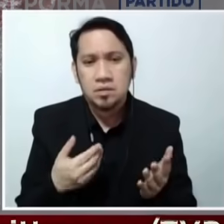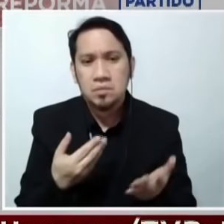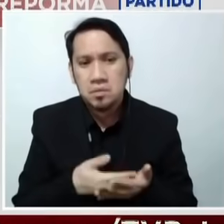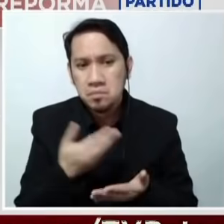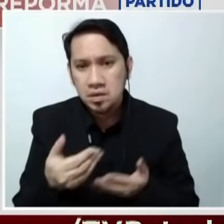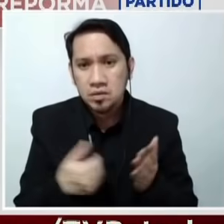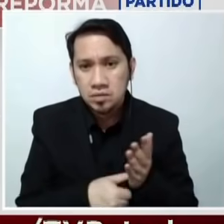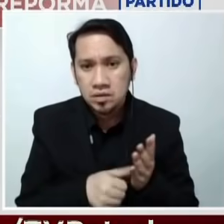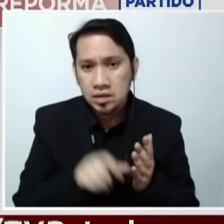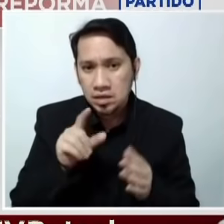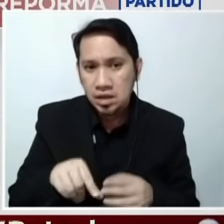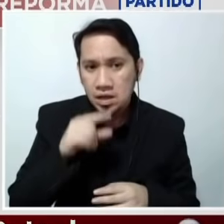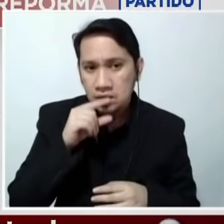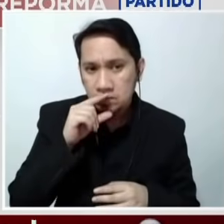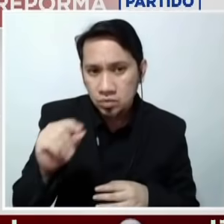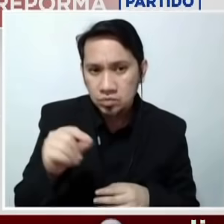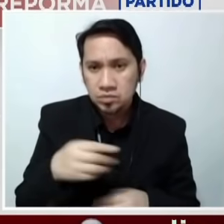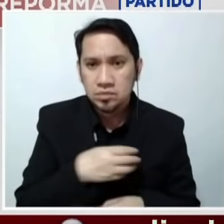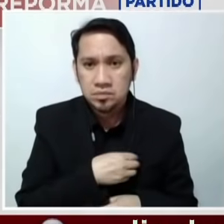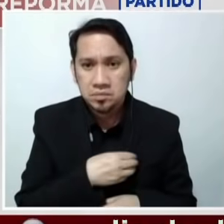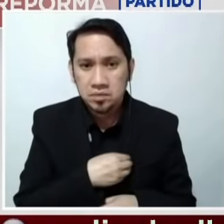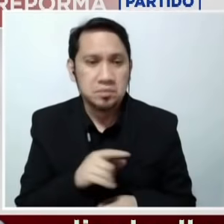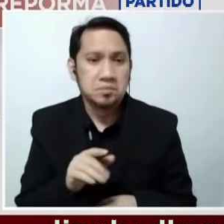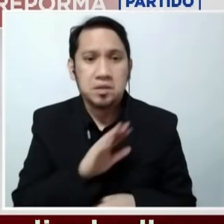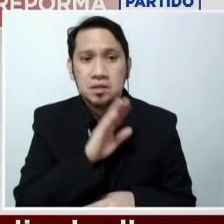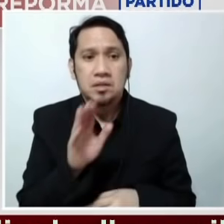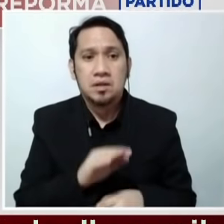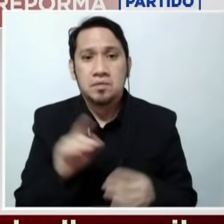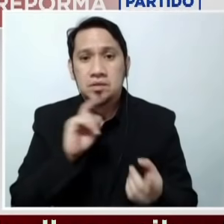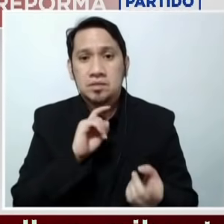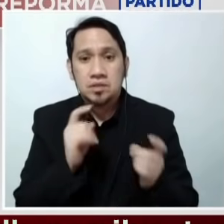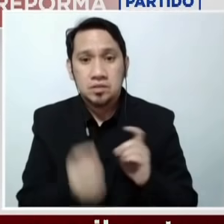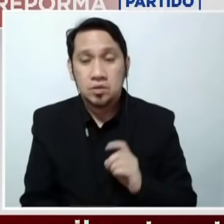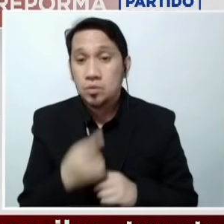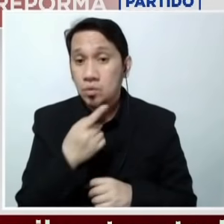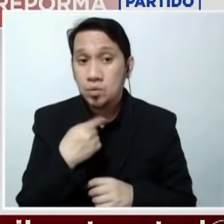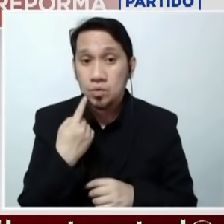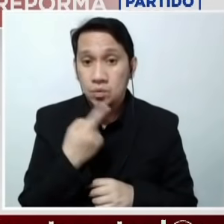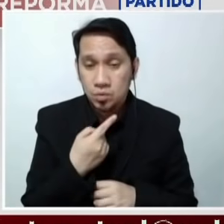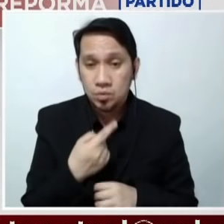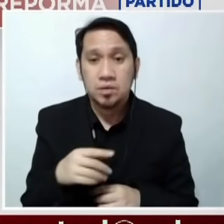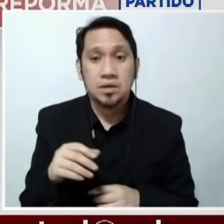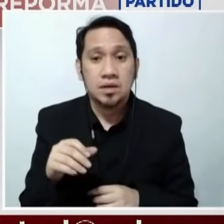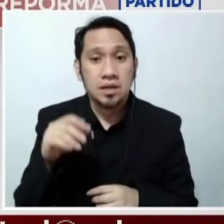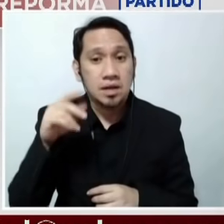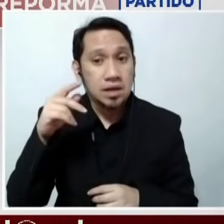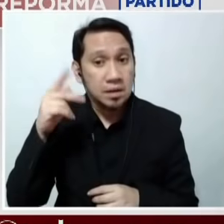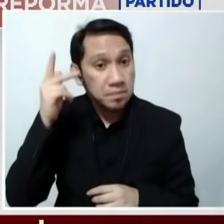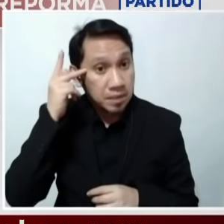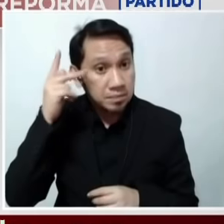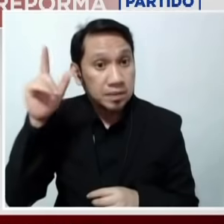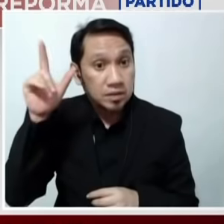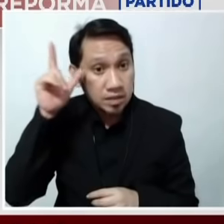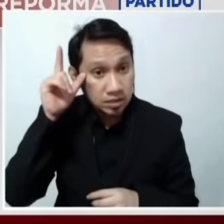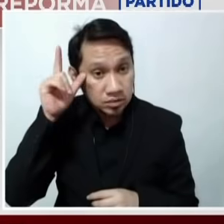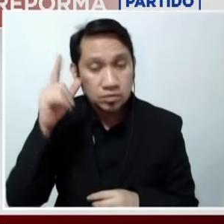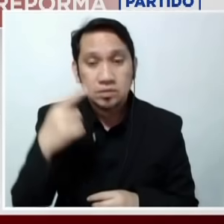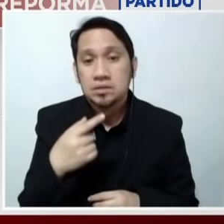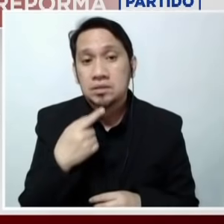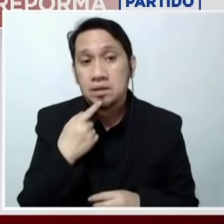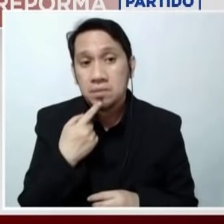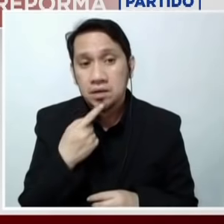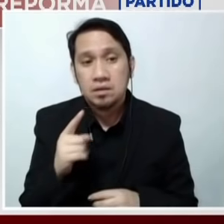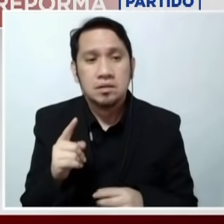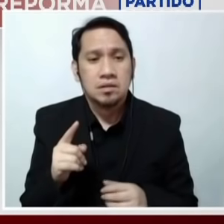pulisya. Hindi naman nagbago ang pananaw ni Reforma Presidential Aspirant Senator Panfilo Lacson na nauna nang